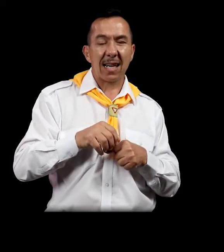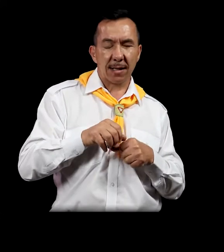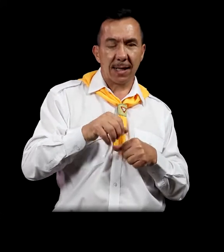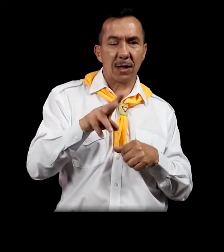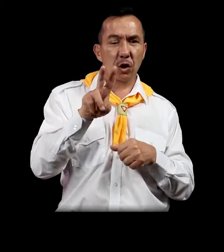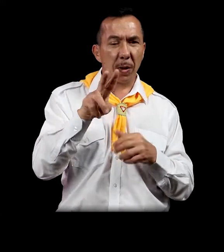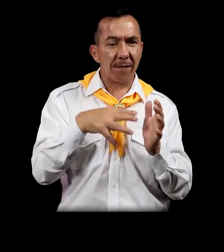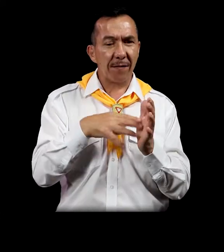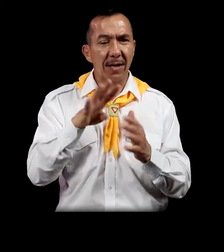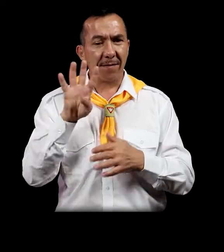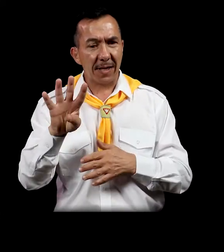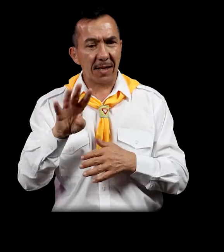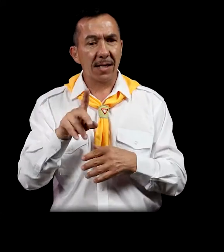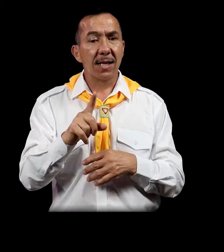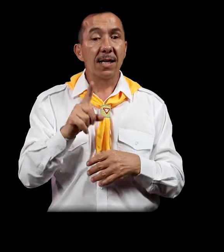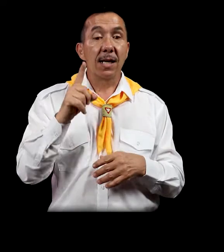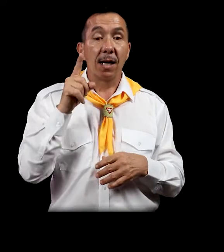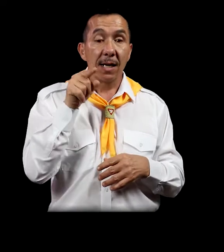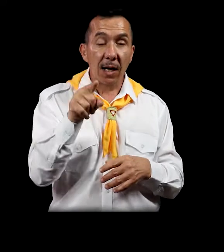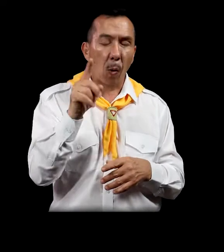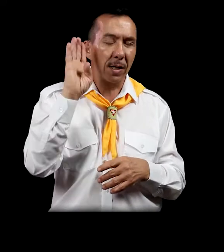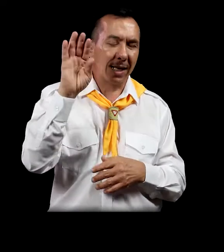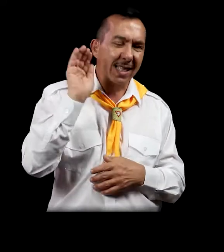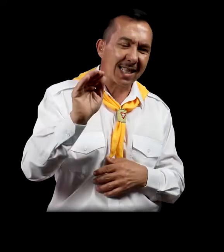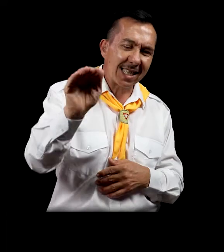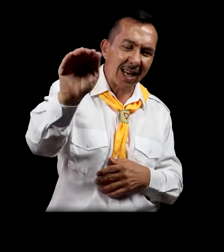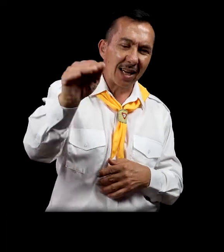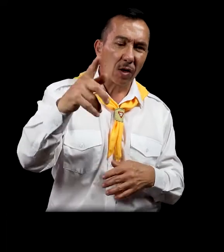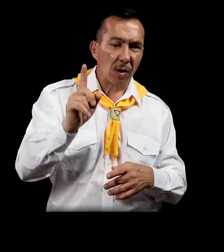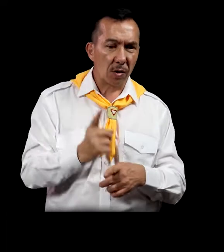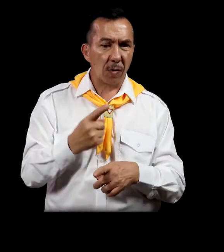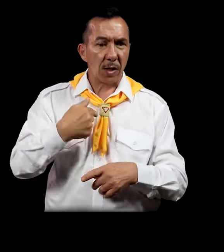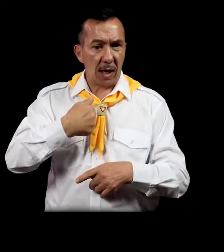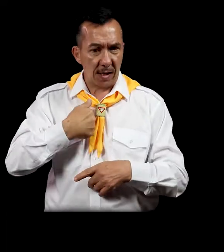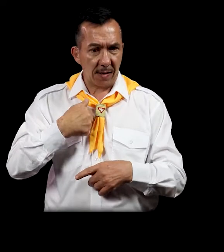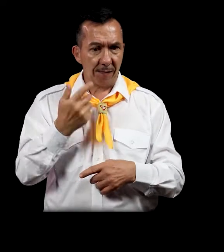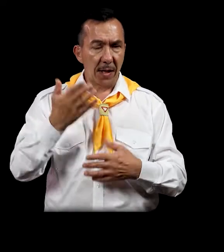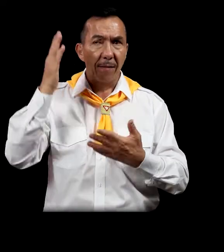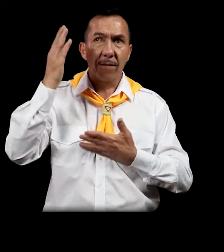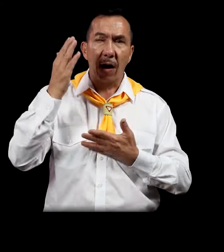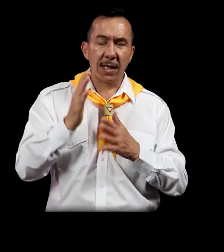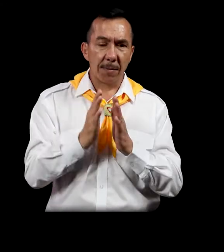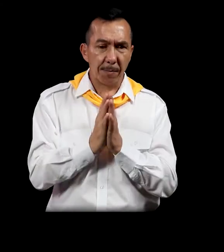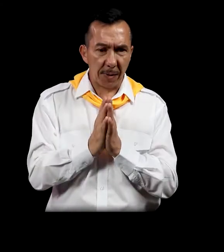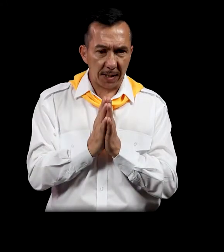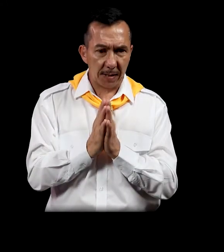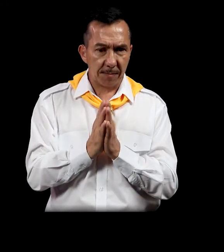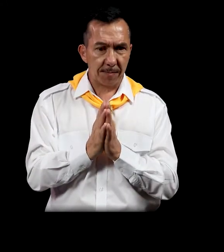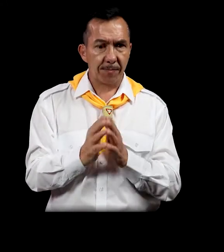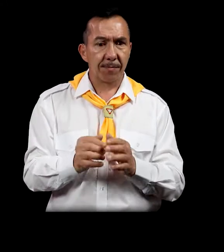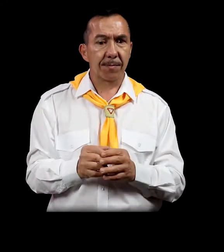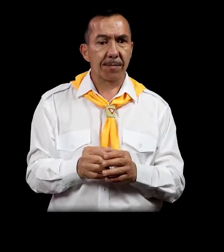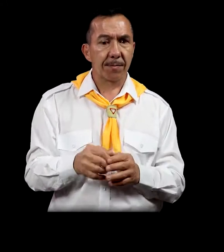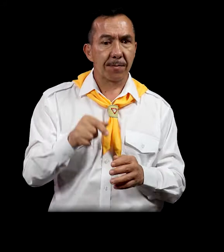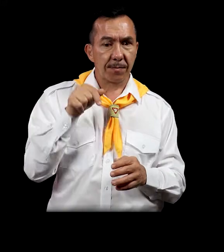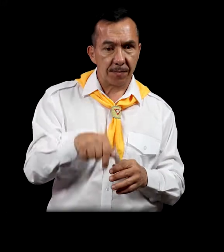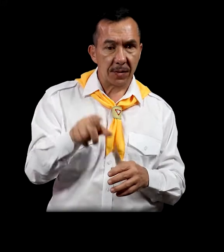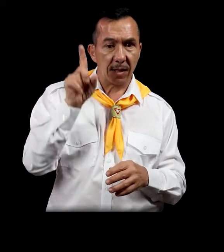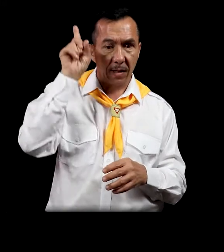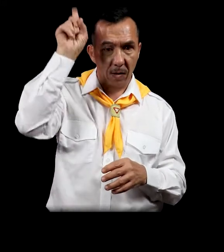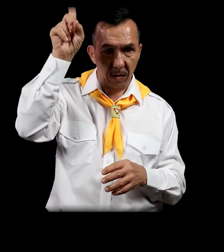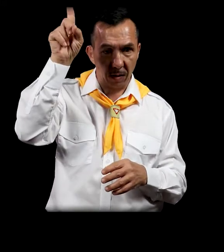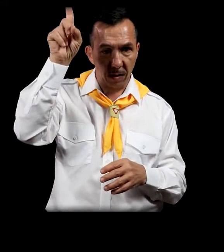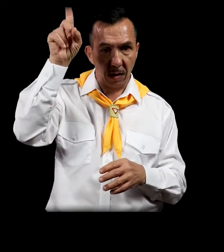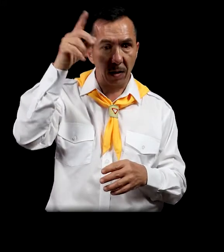vers 4 tot 5. God is ewig en ek sal vir die Vader bid. En hy